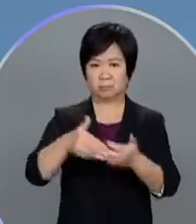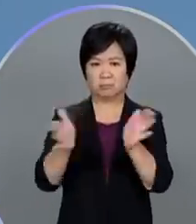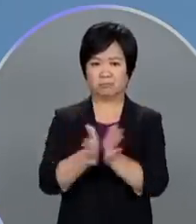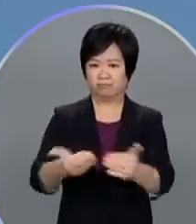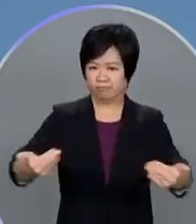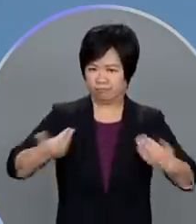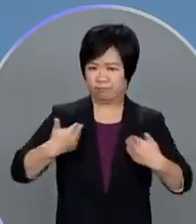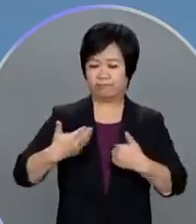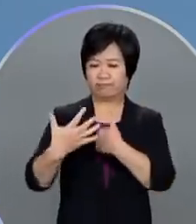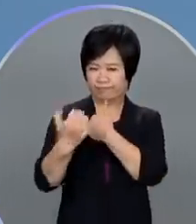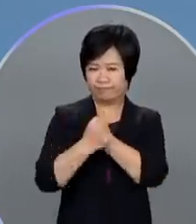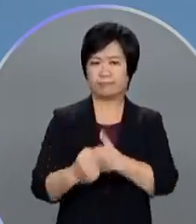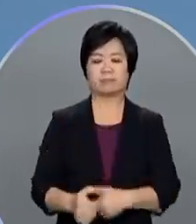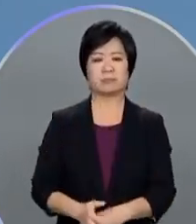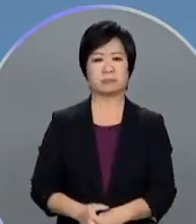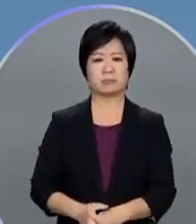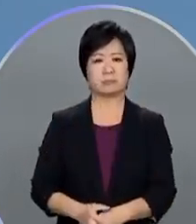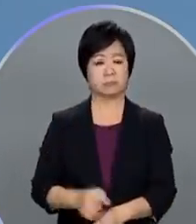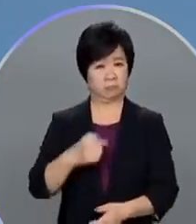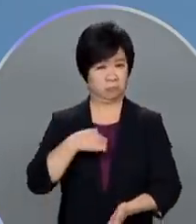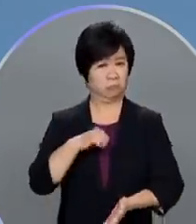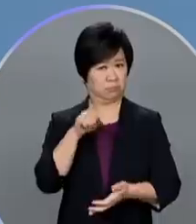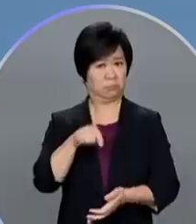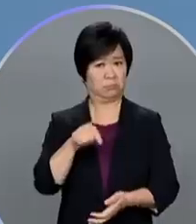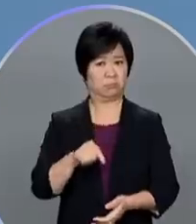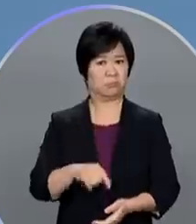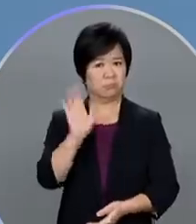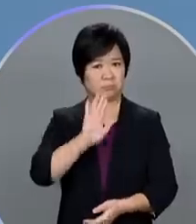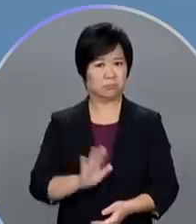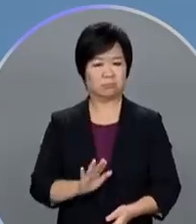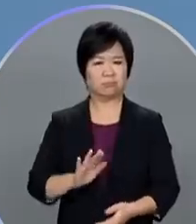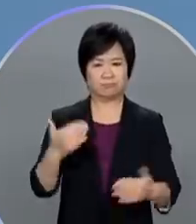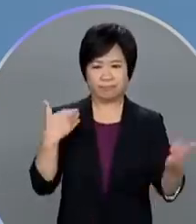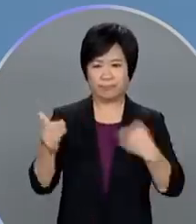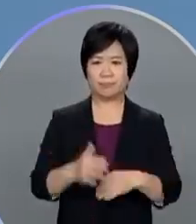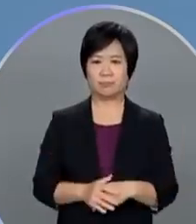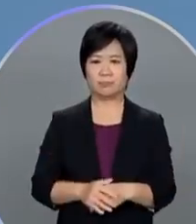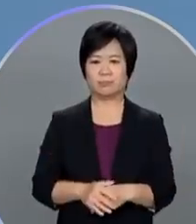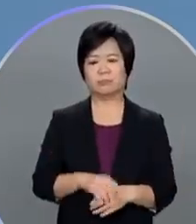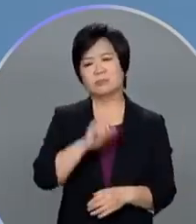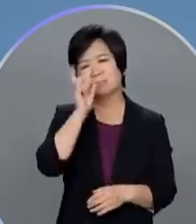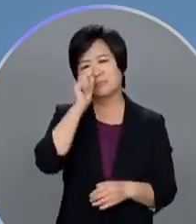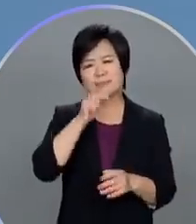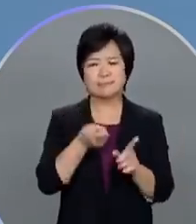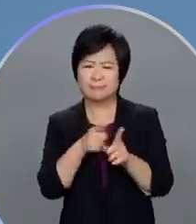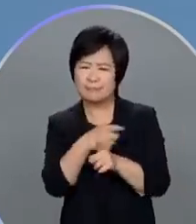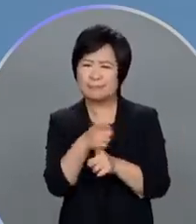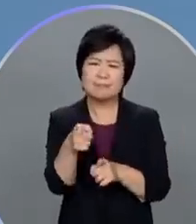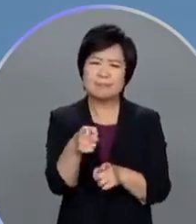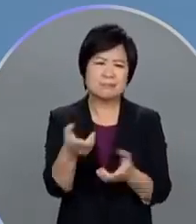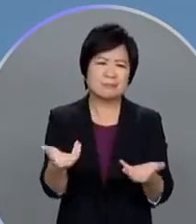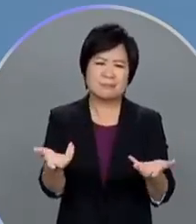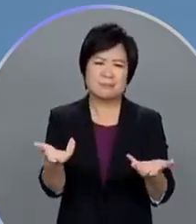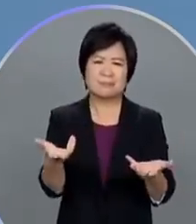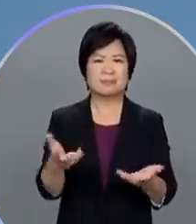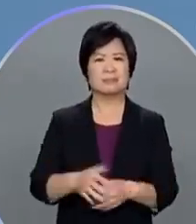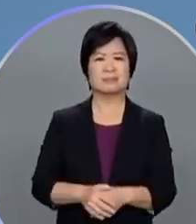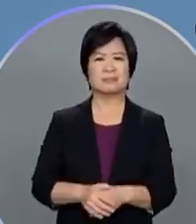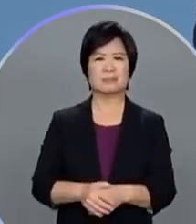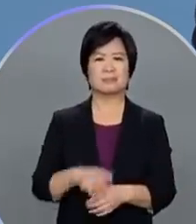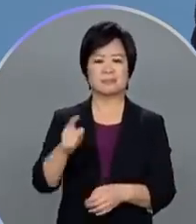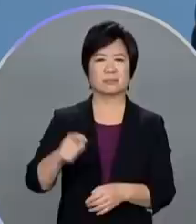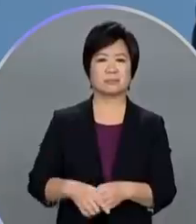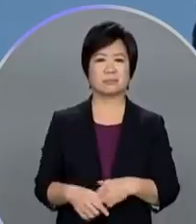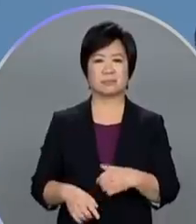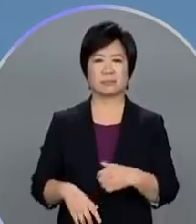瑜。这是我们的决心，这是我们的态度，你一直在闪躲。包括你被派系绑